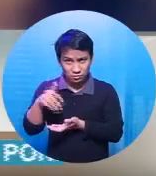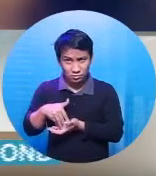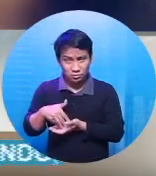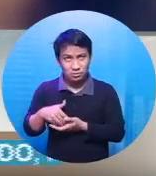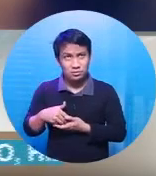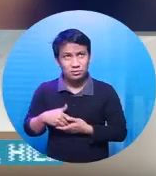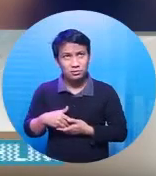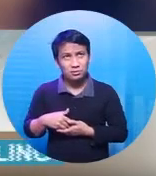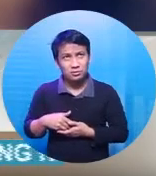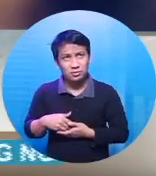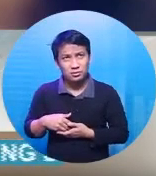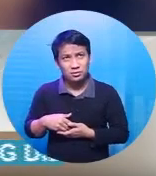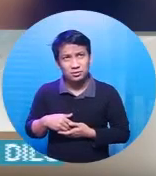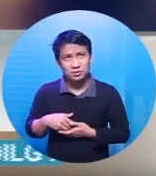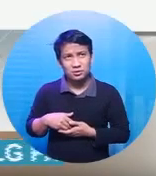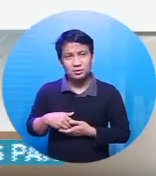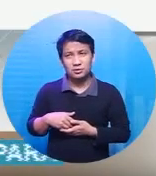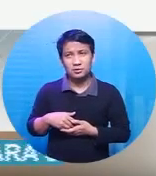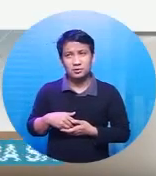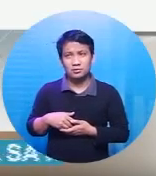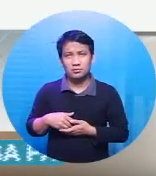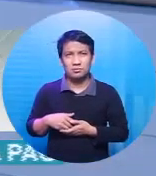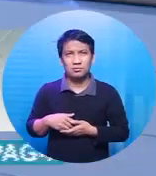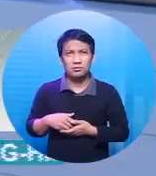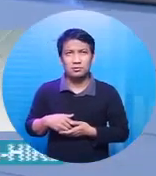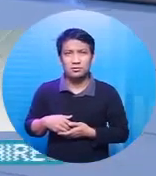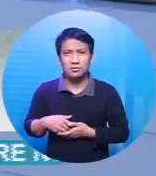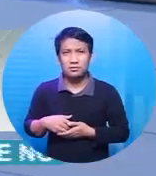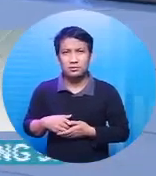Medyo nag-freeze. Tawag na ulit. Ha?